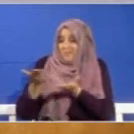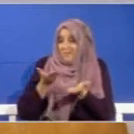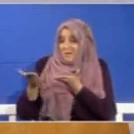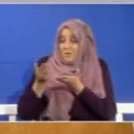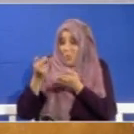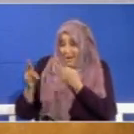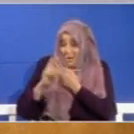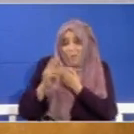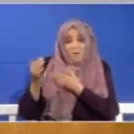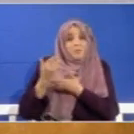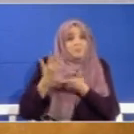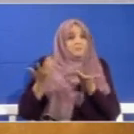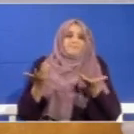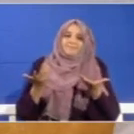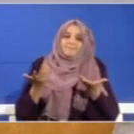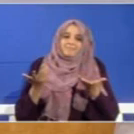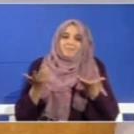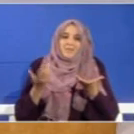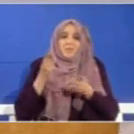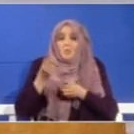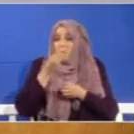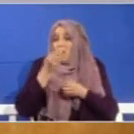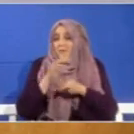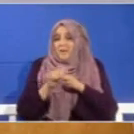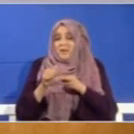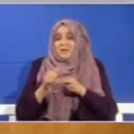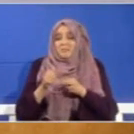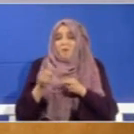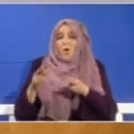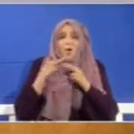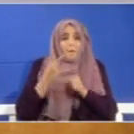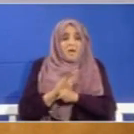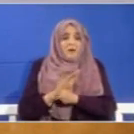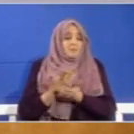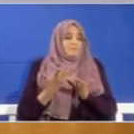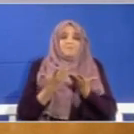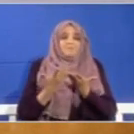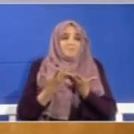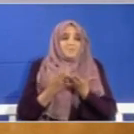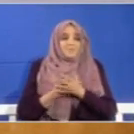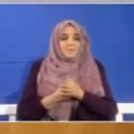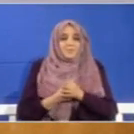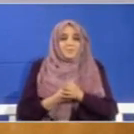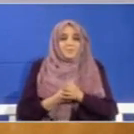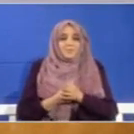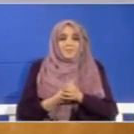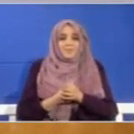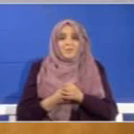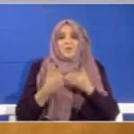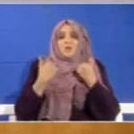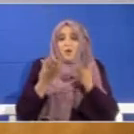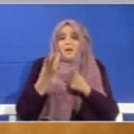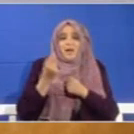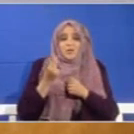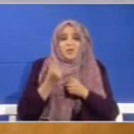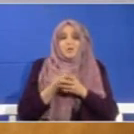يقول المصريين خيرا تفعل شرا تلقى شرا تلقى يعني كيفها يعني هذا هو عمل فيك الخير وأحسن لك وأعطالك